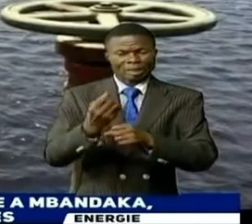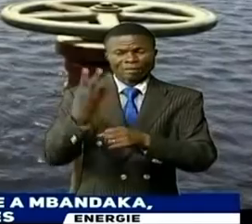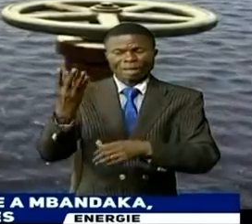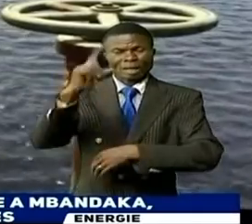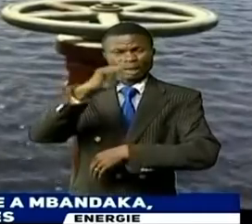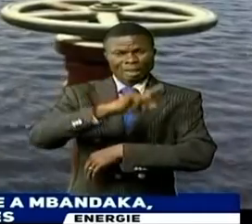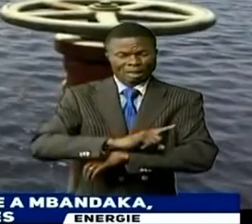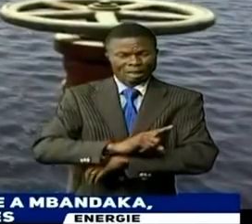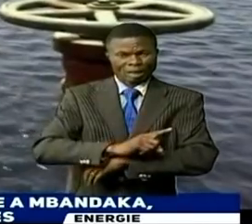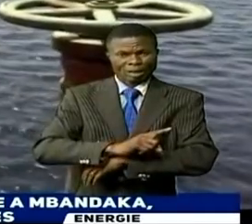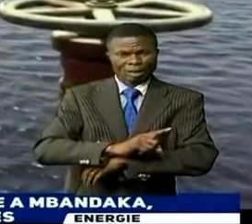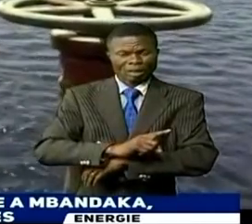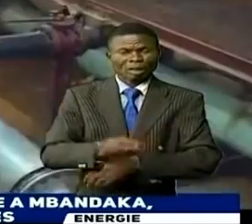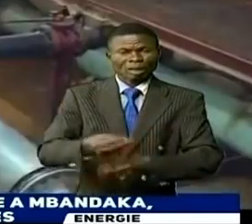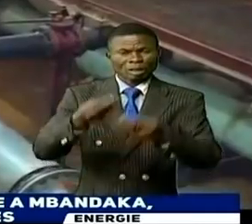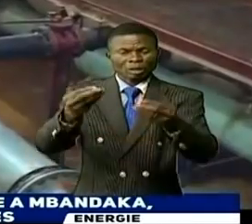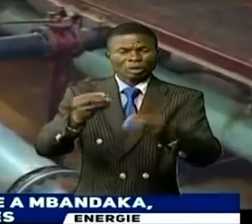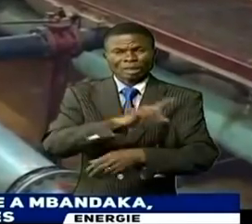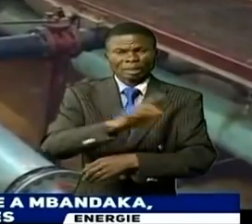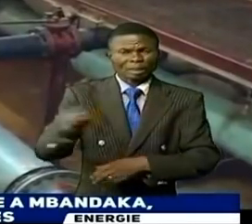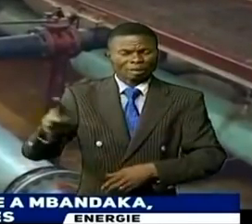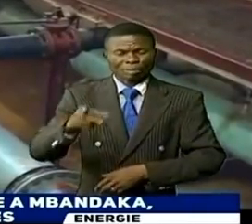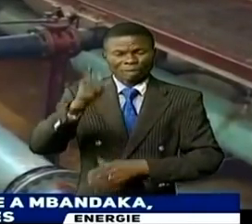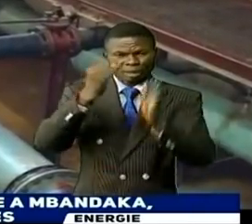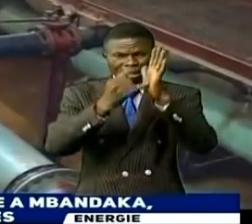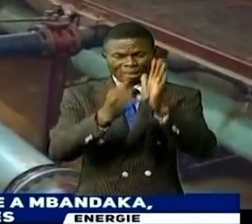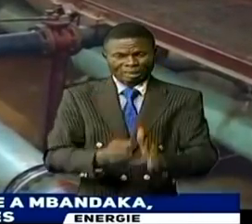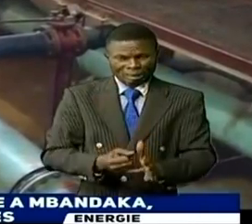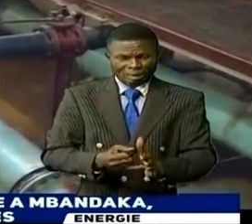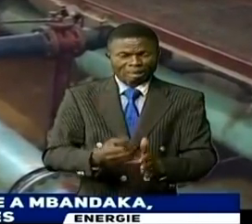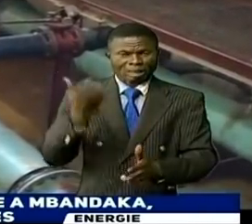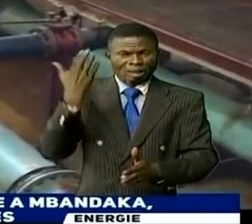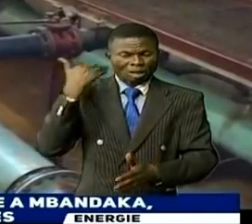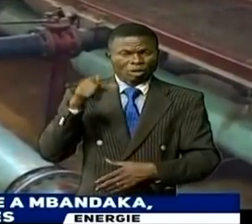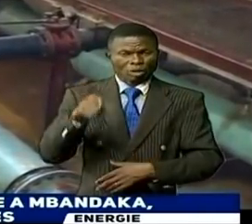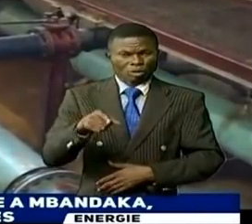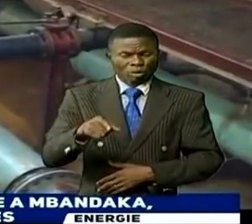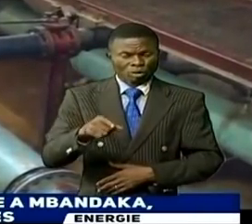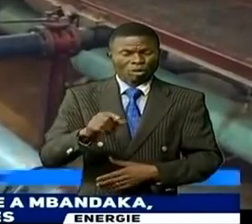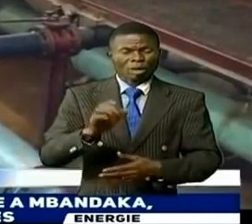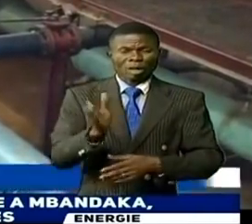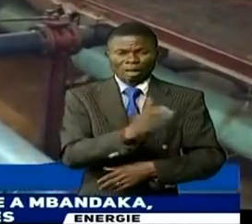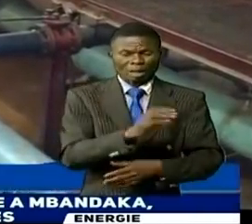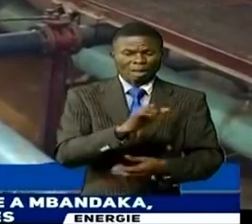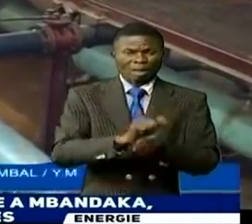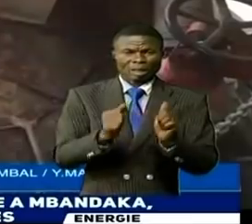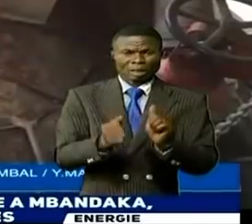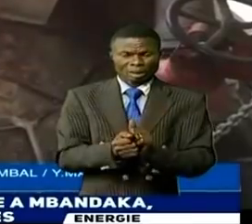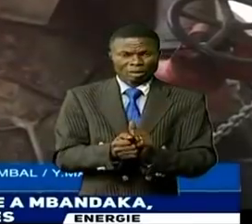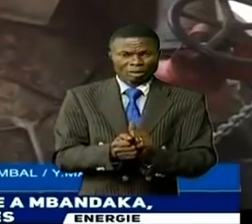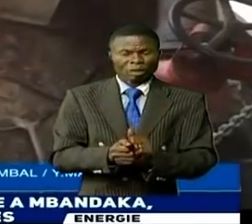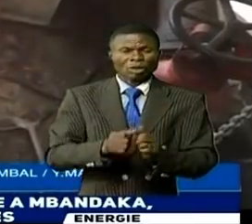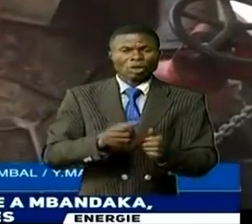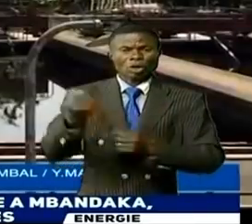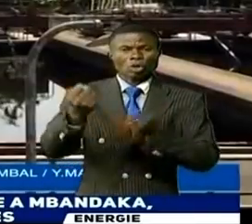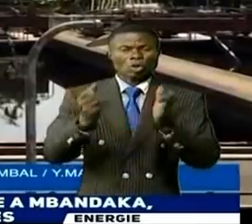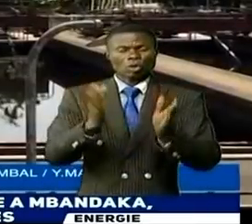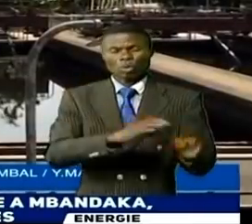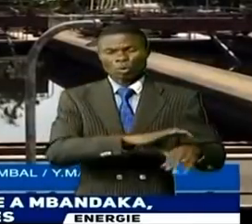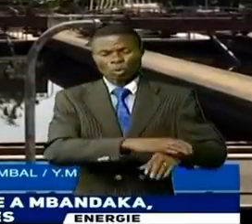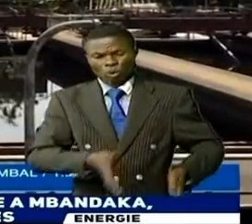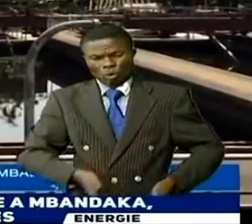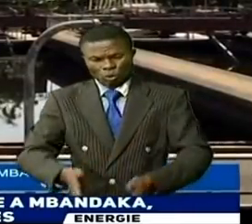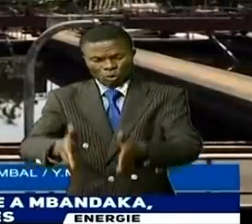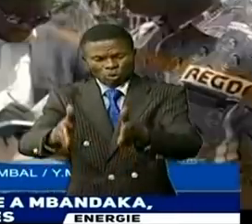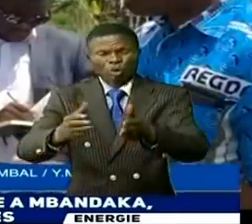et de produire 2600 à 2900 m3 par jour. Hormis ces problèmes, la vétusté des conducteurs d'eau freine la